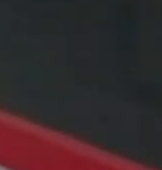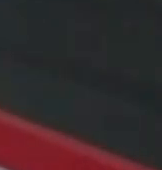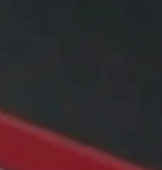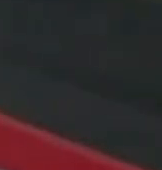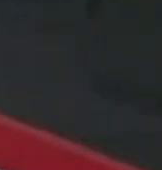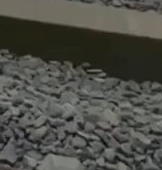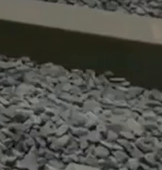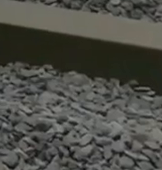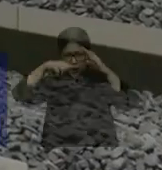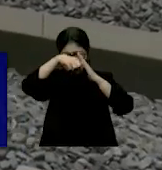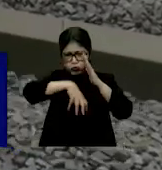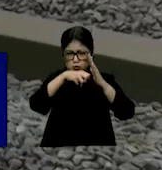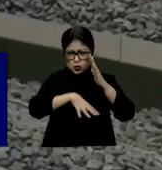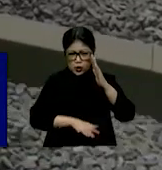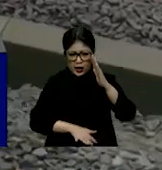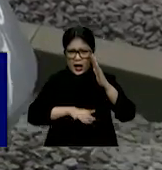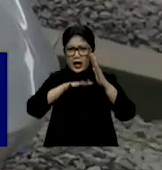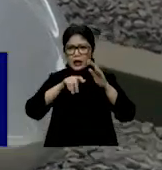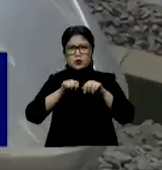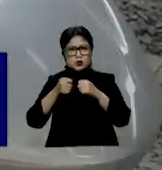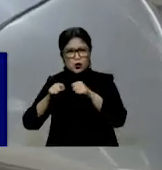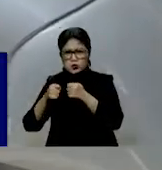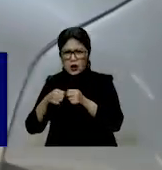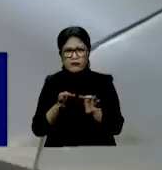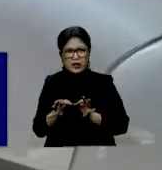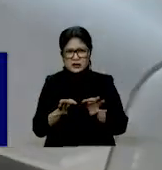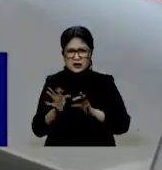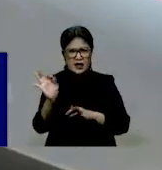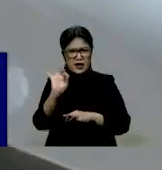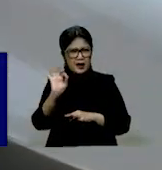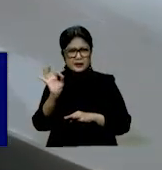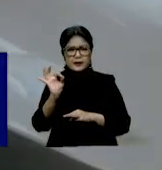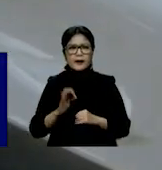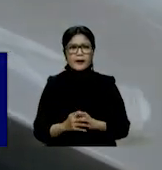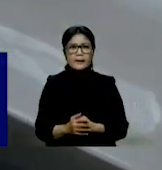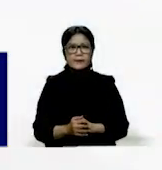kebocoran, genangan, maupun kerusakan fasilitas akibat hujan di stasiun kereta cepat Halim.